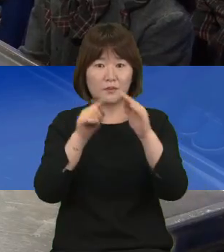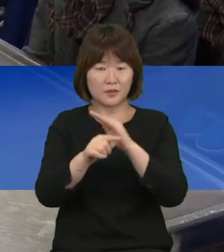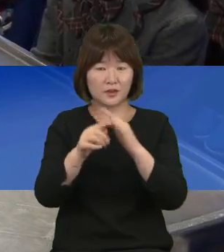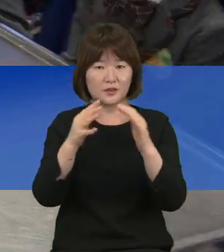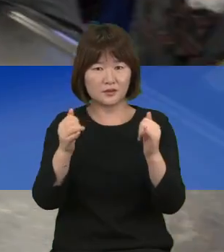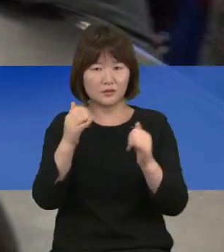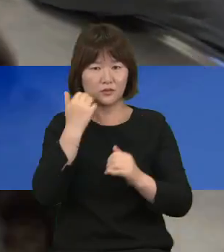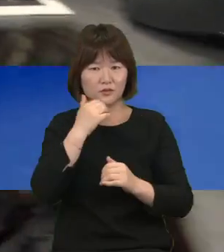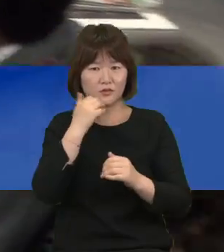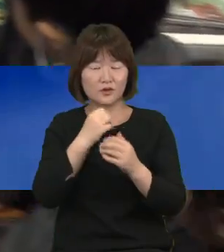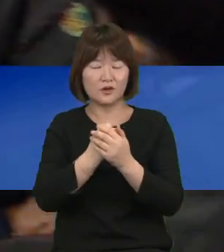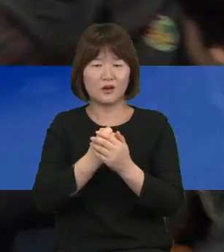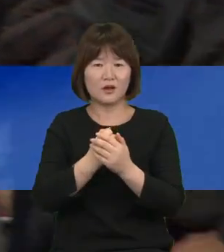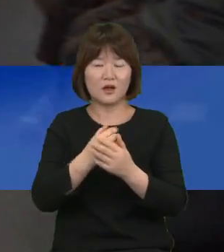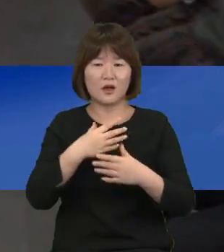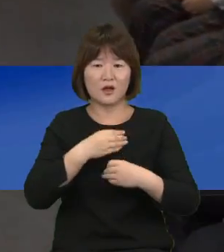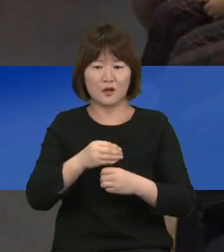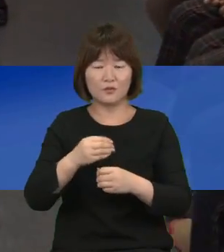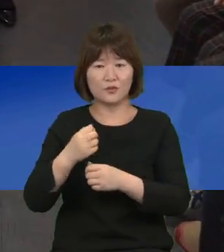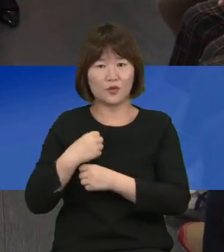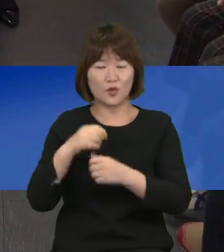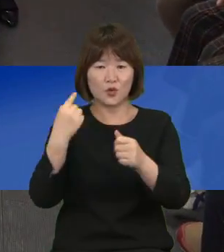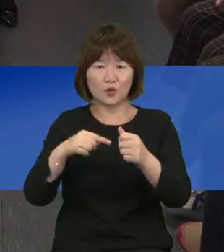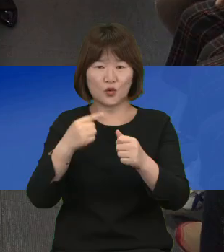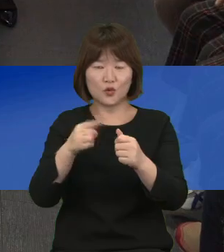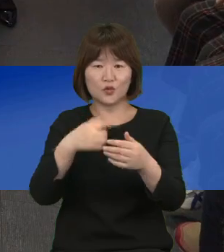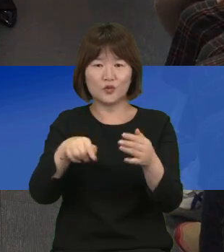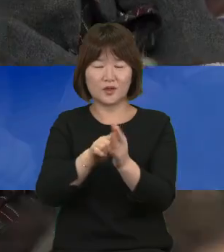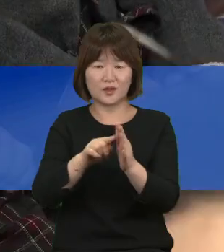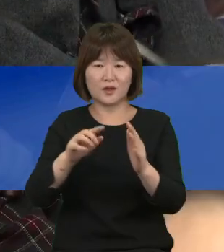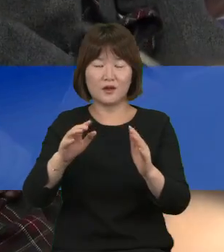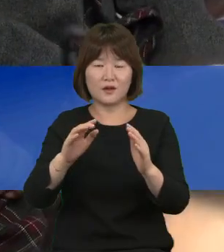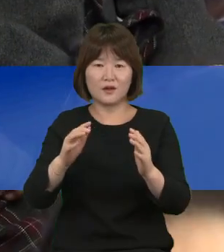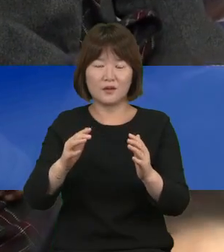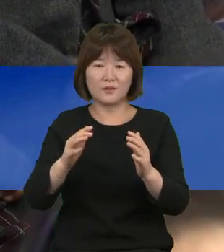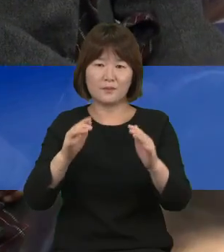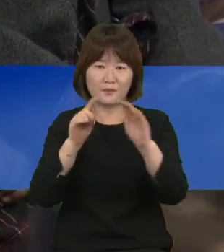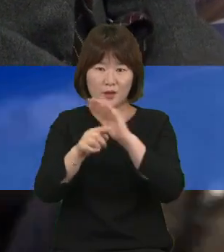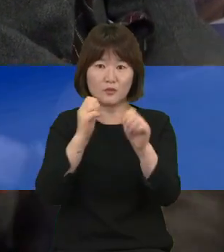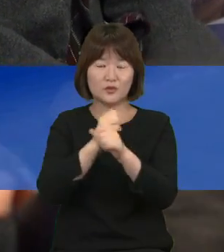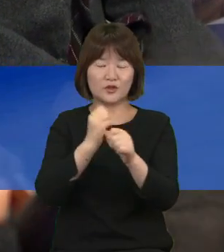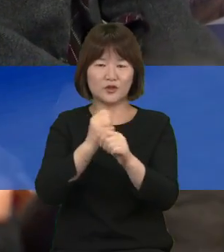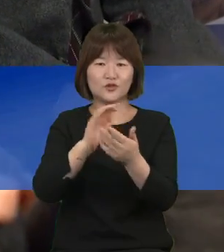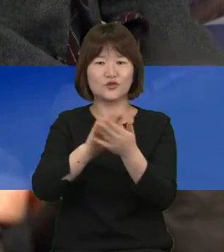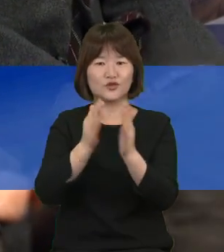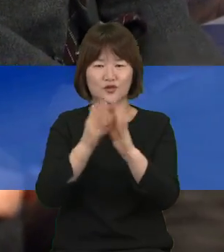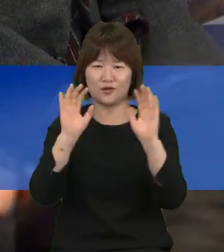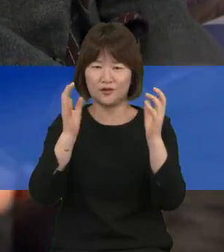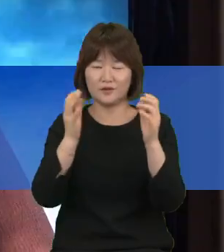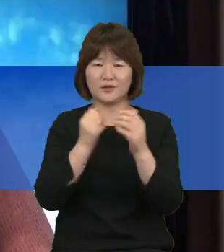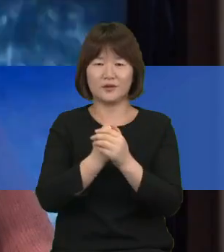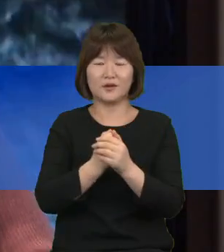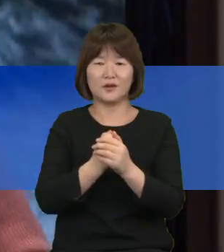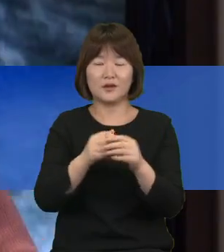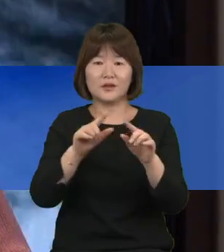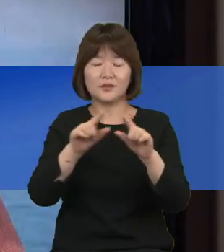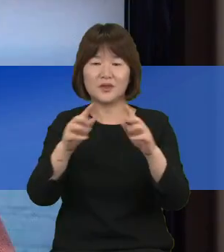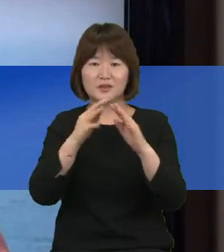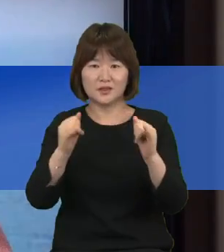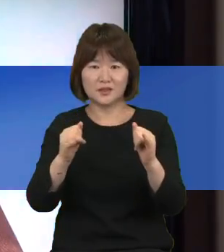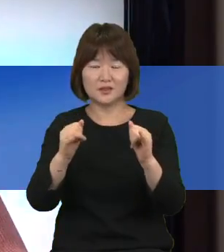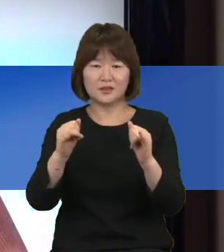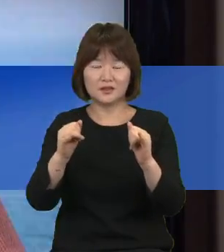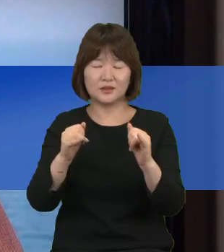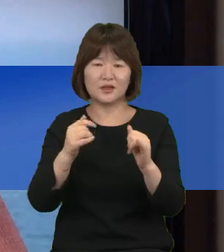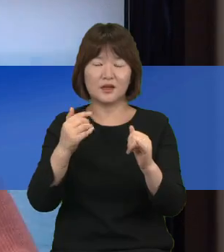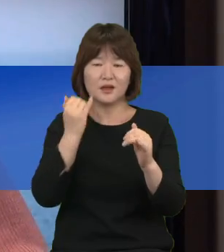번째로 방문한 관람객은 안보 교육을 위해 단체로 방문한 유치원생들이었습니다. 포항함 체험관은 일반인들이 해군